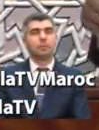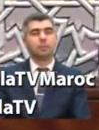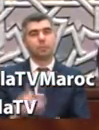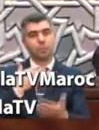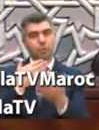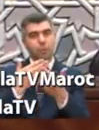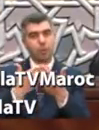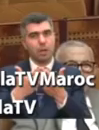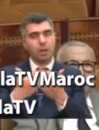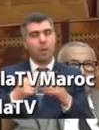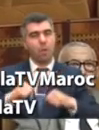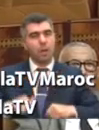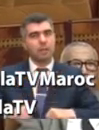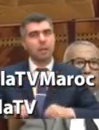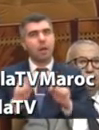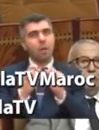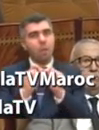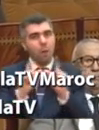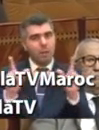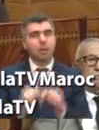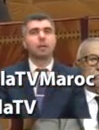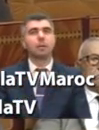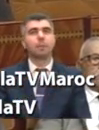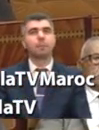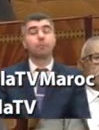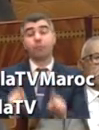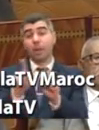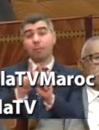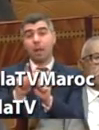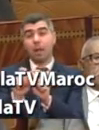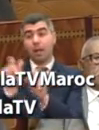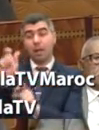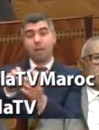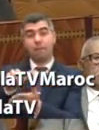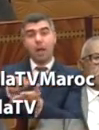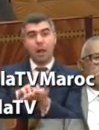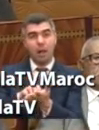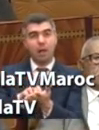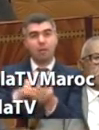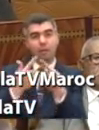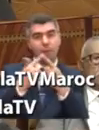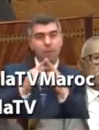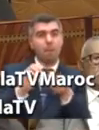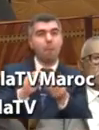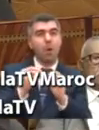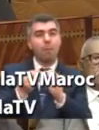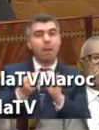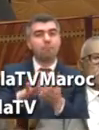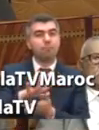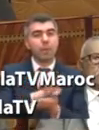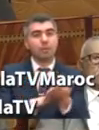شكرا سيد الوزير على هذه التوضيحات. غير لأن الفلاح بالعالم القروي خاصة الفلاح الصغير يعاني من عدة مشاكل.